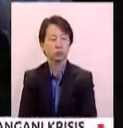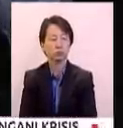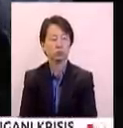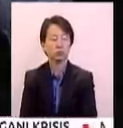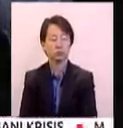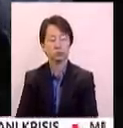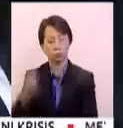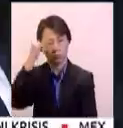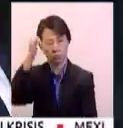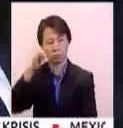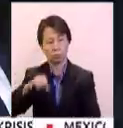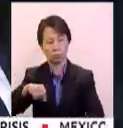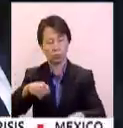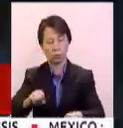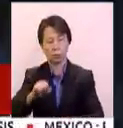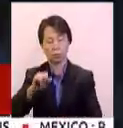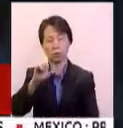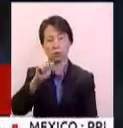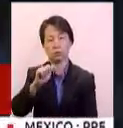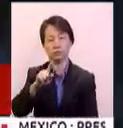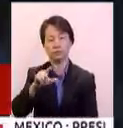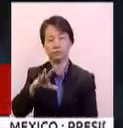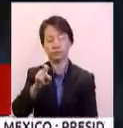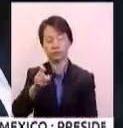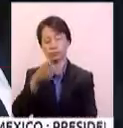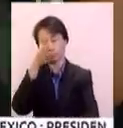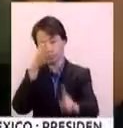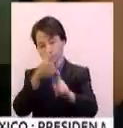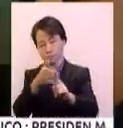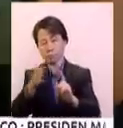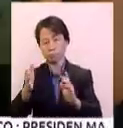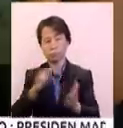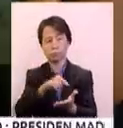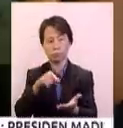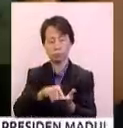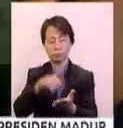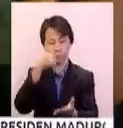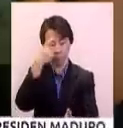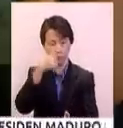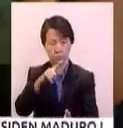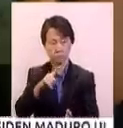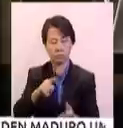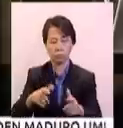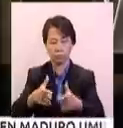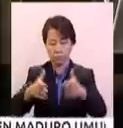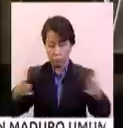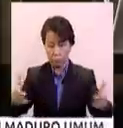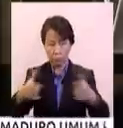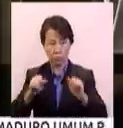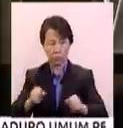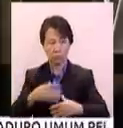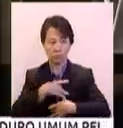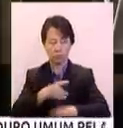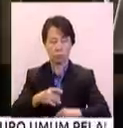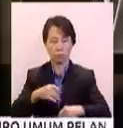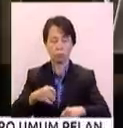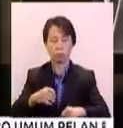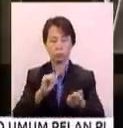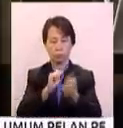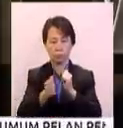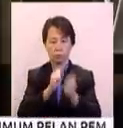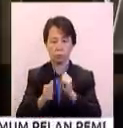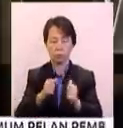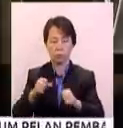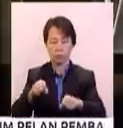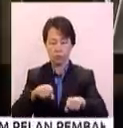Pengasas XL Motorsport Alex Yong berkata, sasaran utama pertandingan ini adalah untuk mengembangkan potensi peminat sukan pemotoran